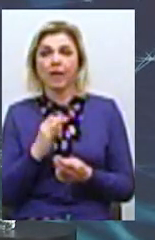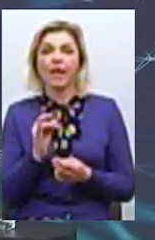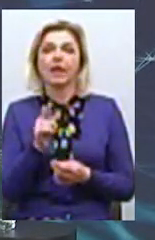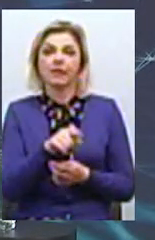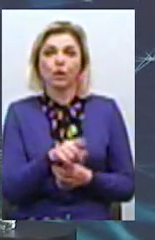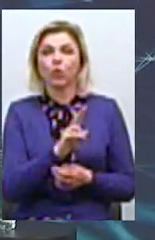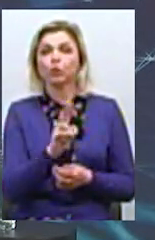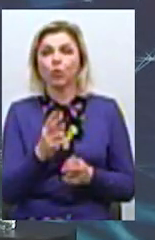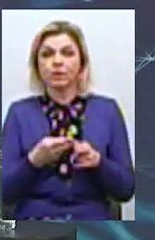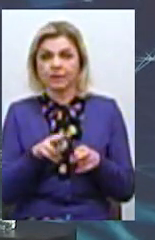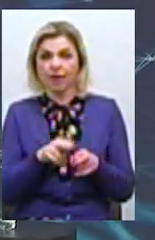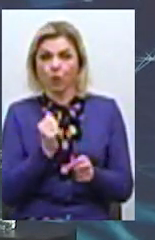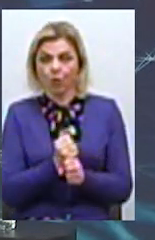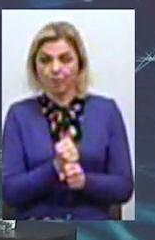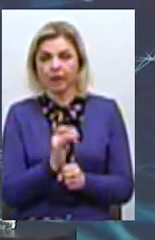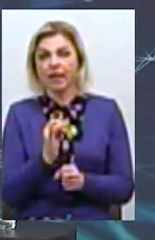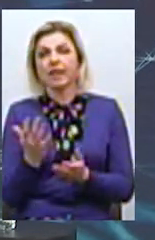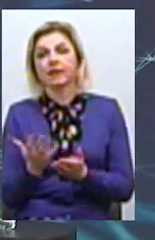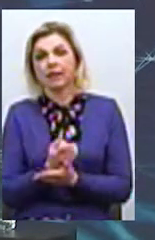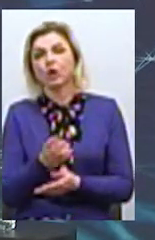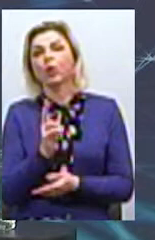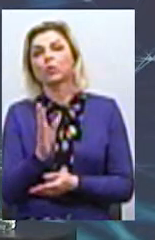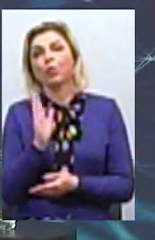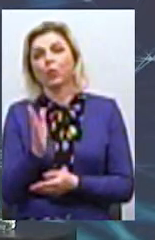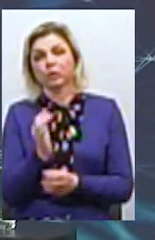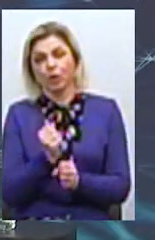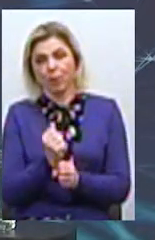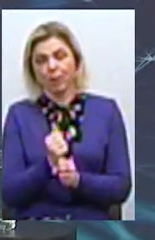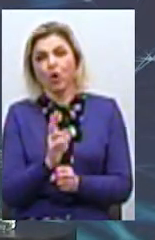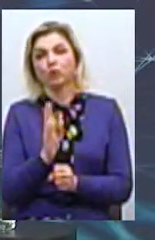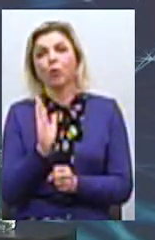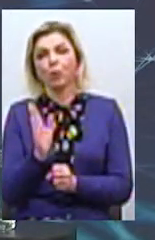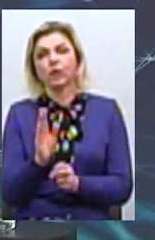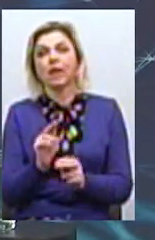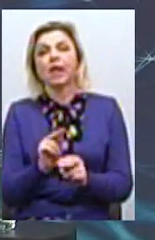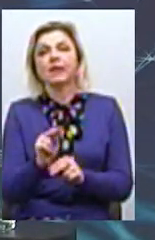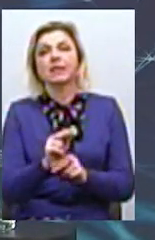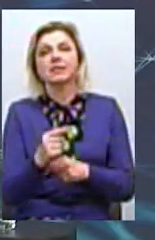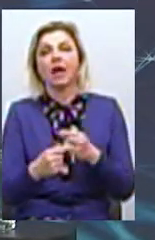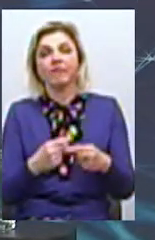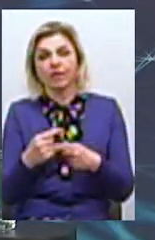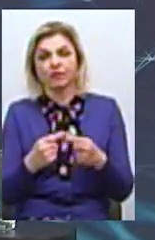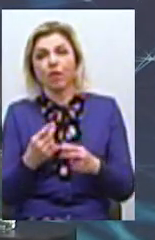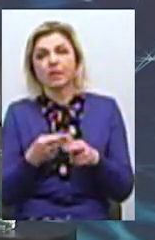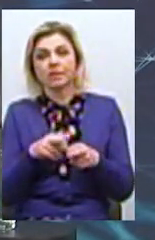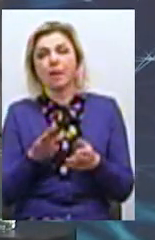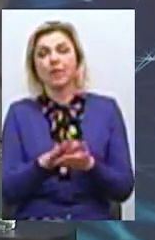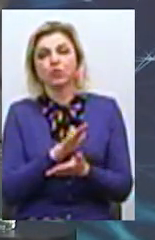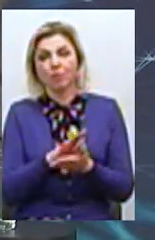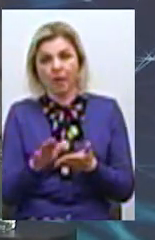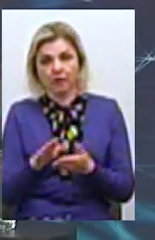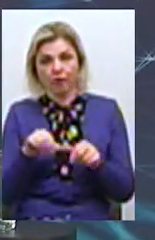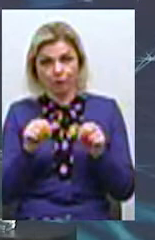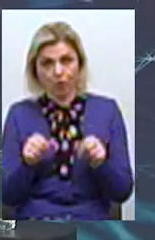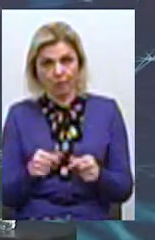це роблять, а також знайти тих, хто це буде робити, хто стане наставництвом. Так як наставництво – це безоплатна форма, згідно